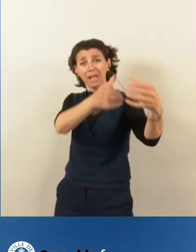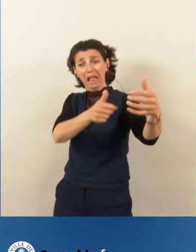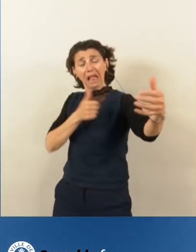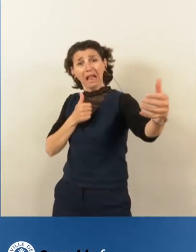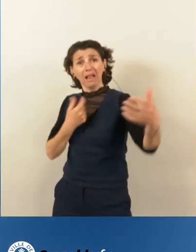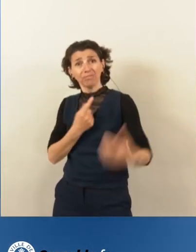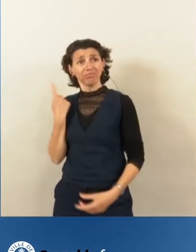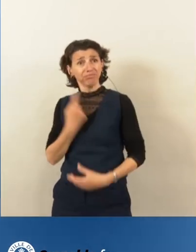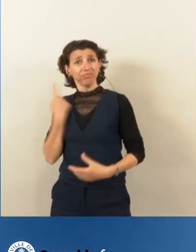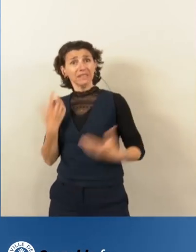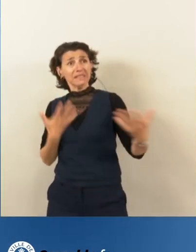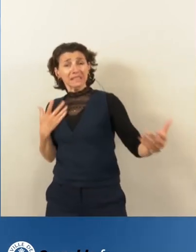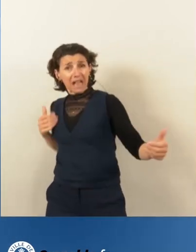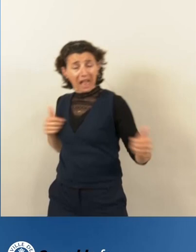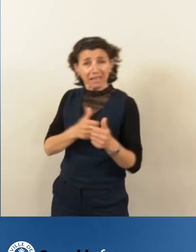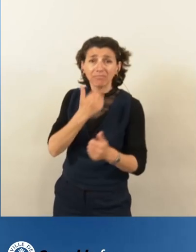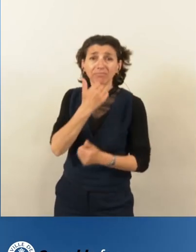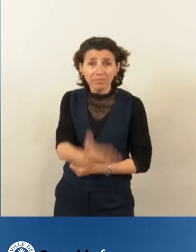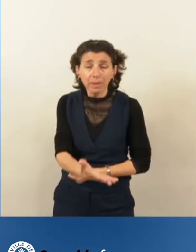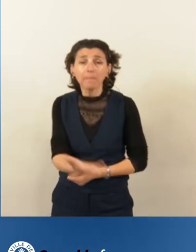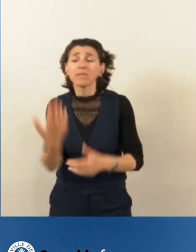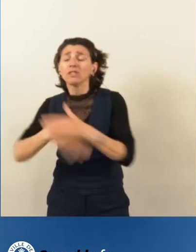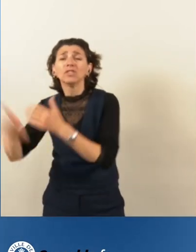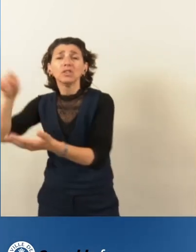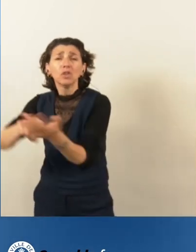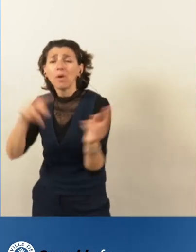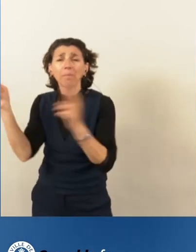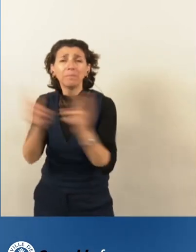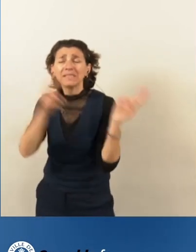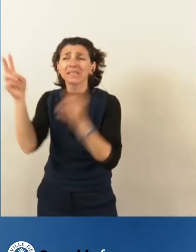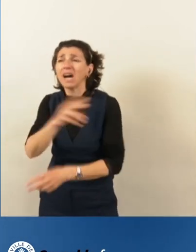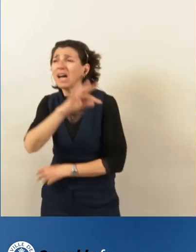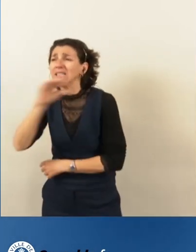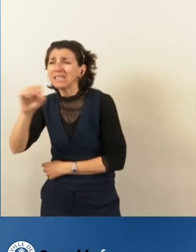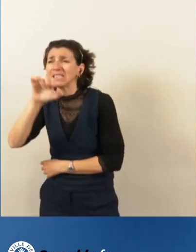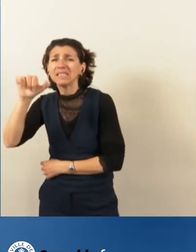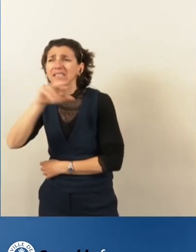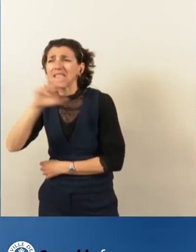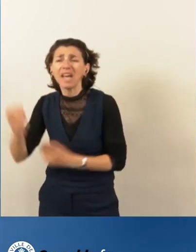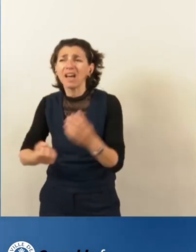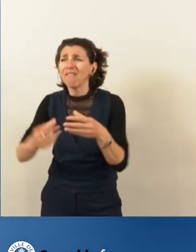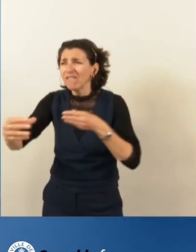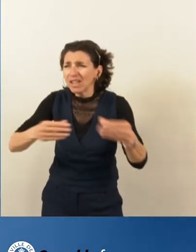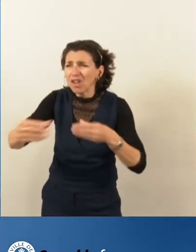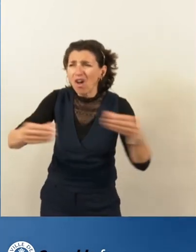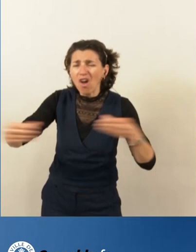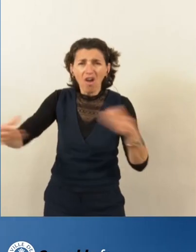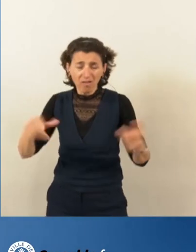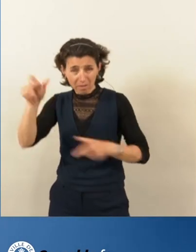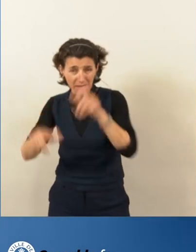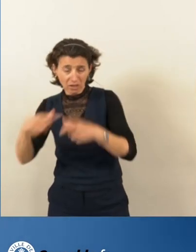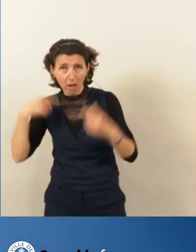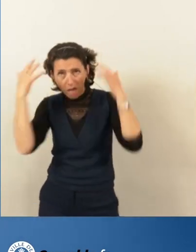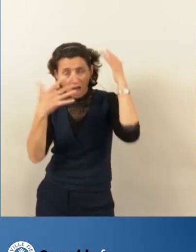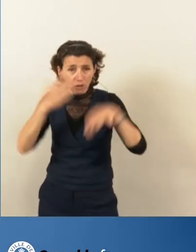pensez-vous qu'un Mistral te sert ou Villeneuve la préoccupation des gens qui vivent et l'ensemble de vos préconisations sur la ZFE